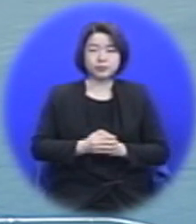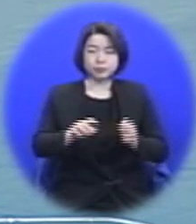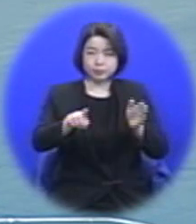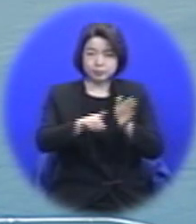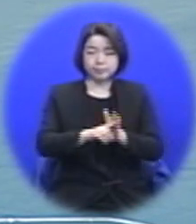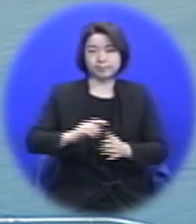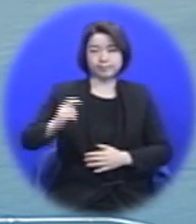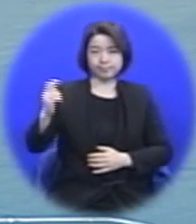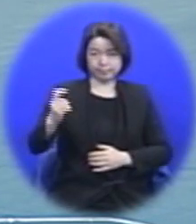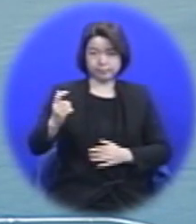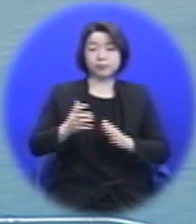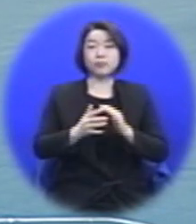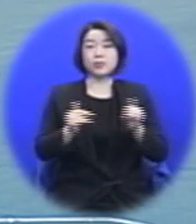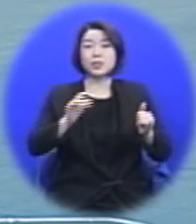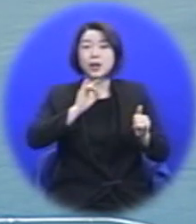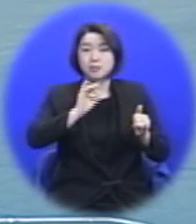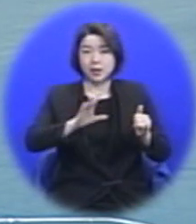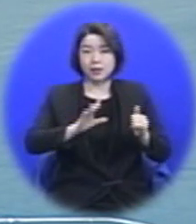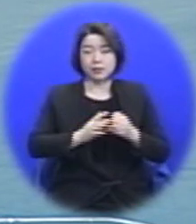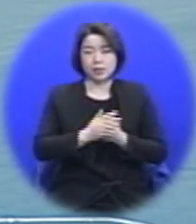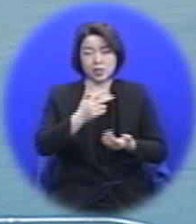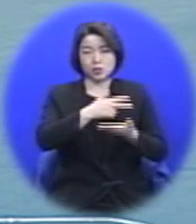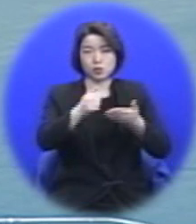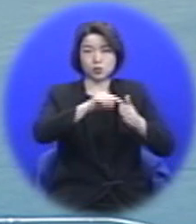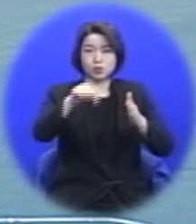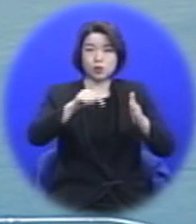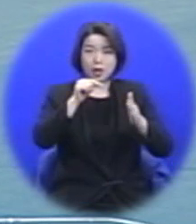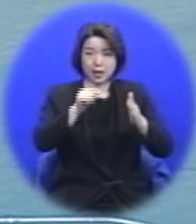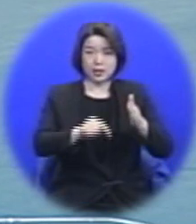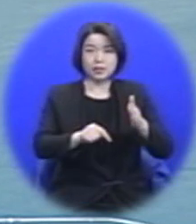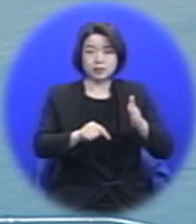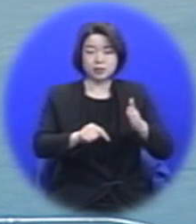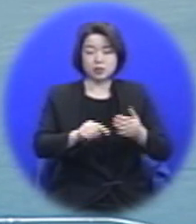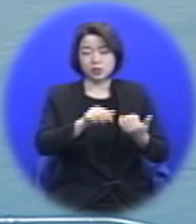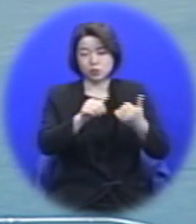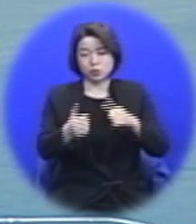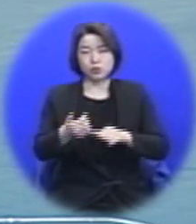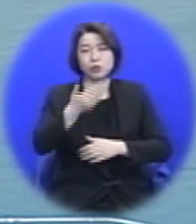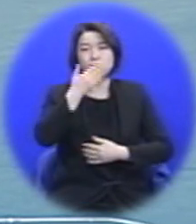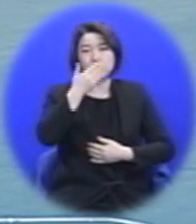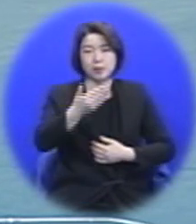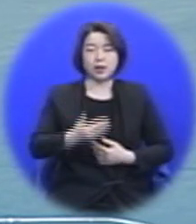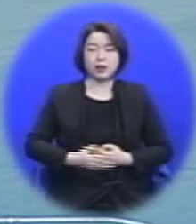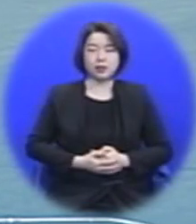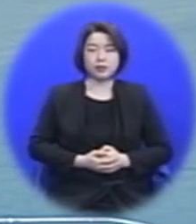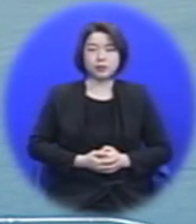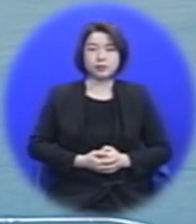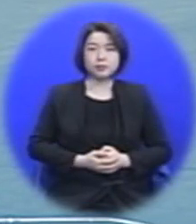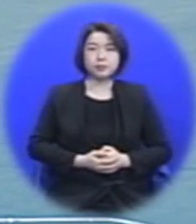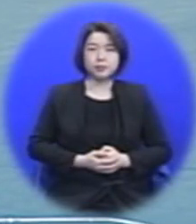믿음이 강한 자만 주 안에서 죽을 수 있습니다.